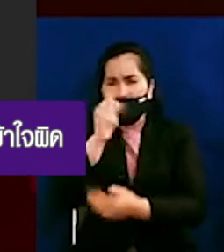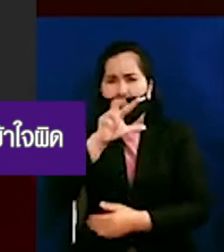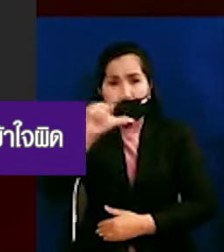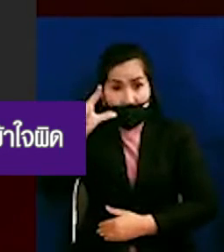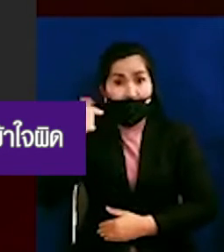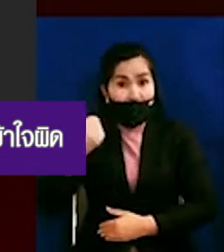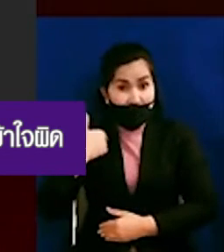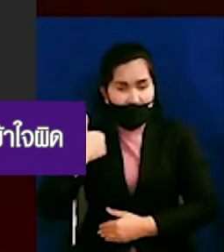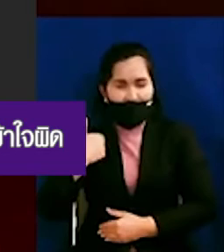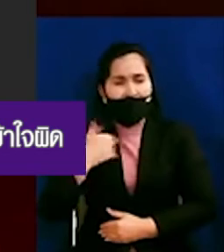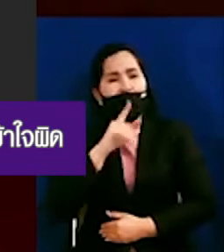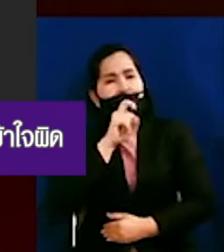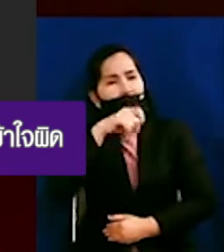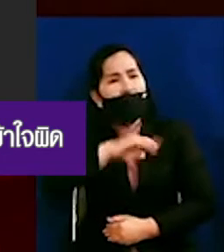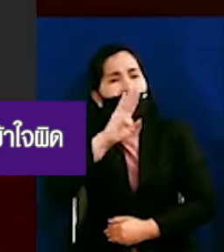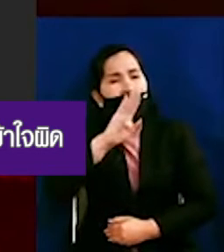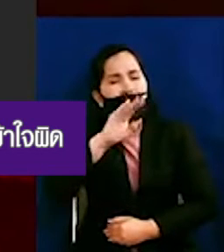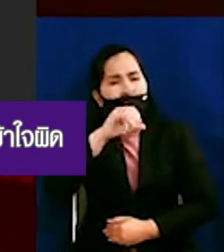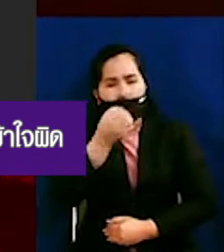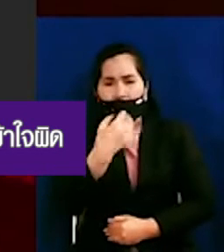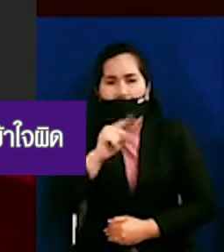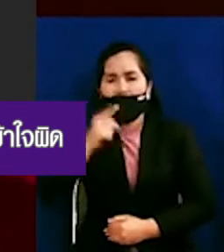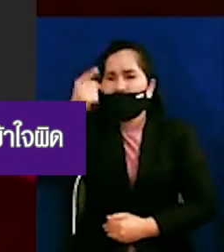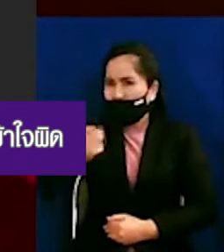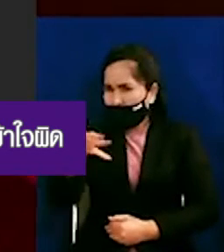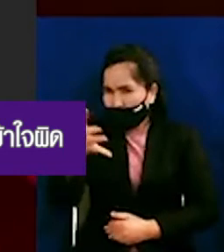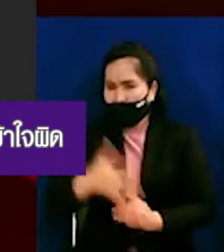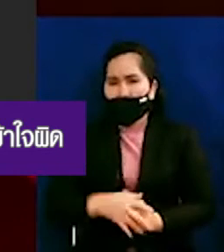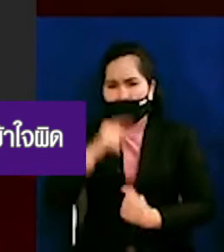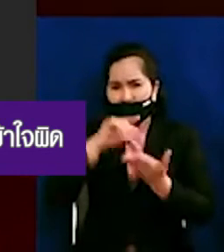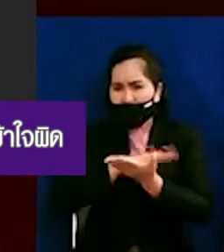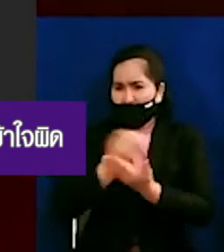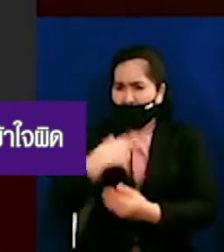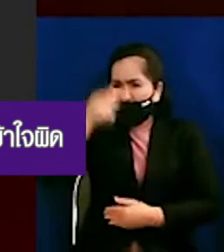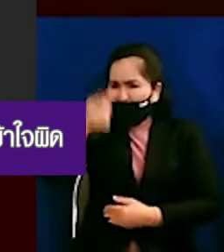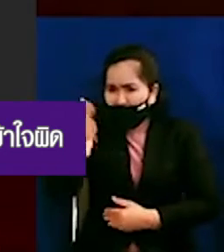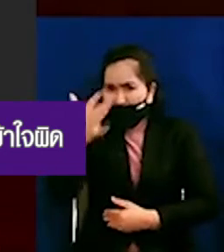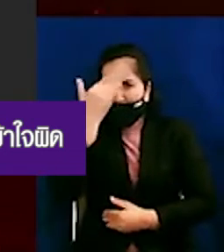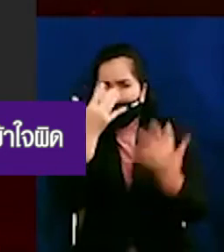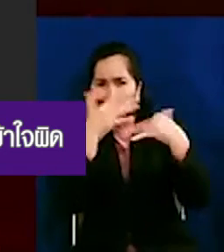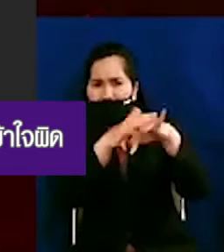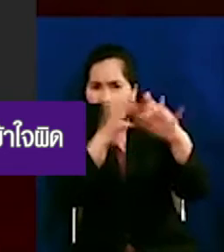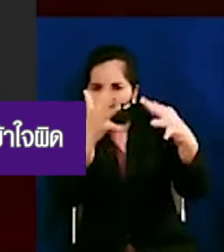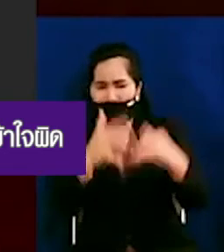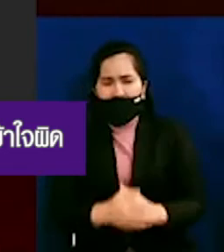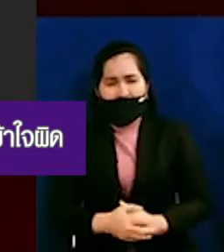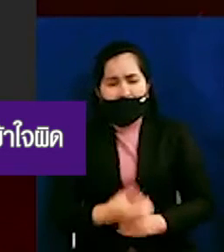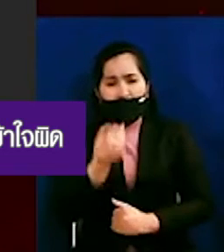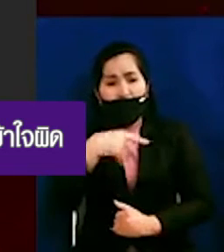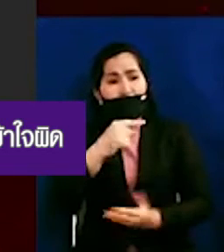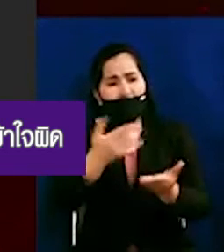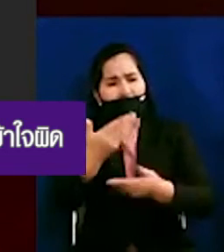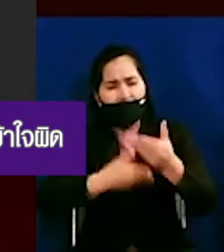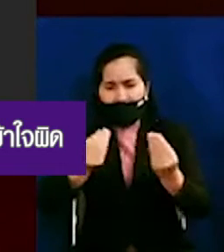ทางไอร์แจ้งว่าไม่จริงแล้วเราทางส่วนเราก็คือไม่จริงเหมือนกันเพราะเราก็ไม่ได้มีข้อมูลที่ไอร์จะเสนอขาย 13ล้าน